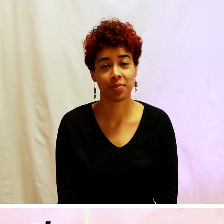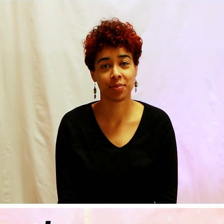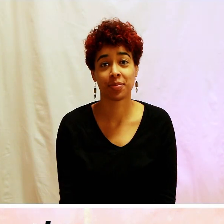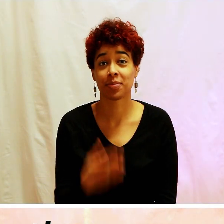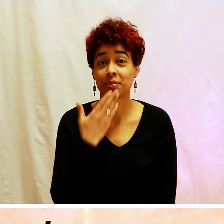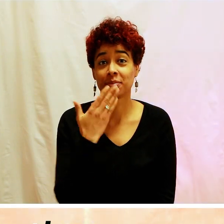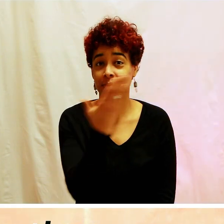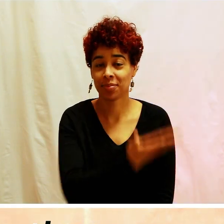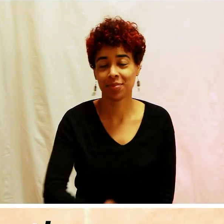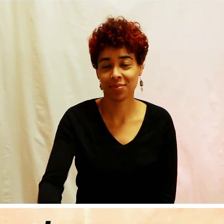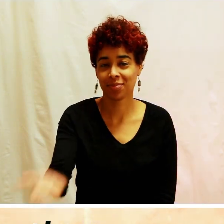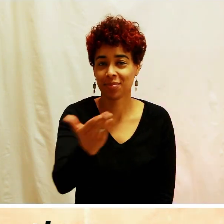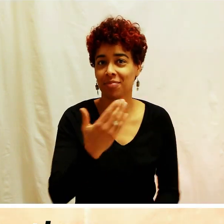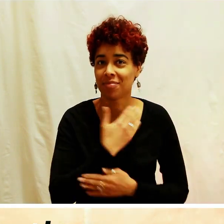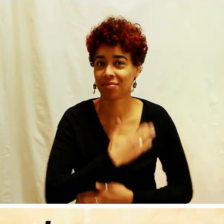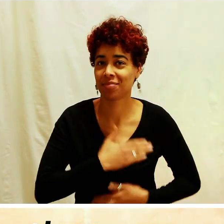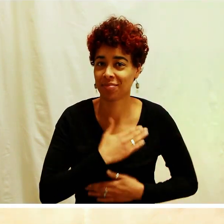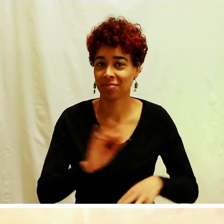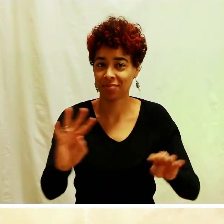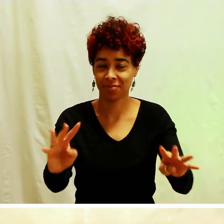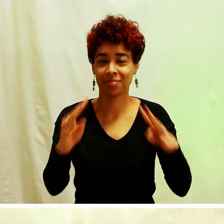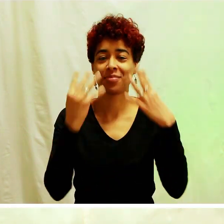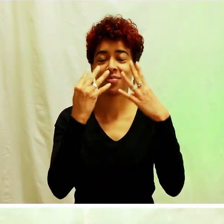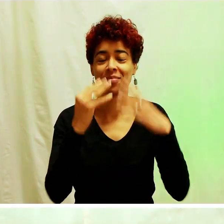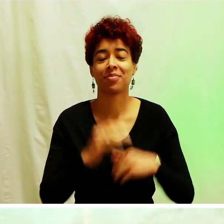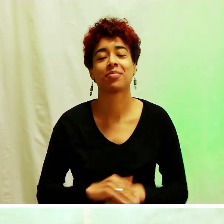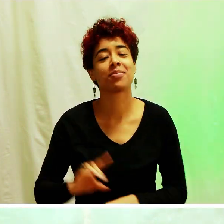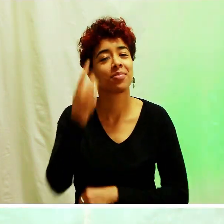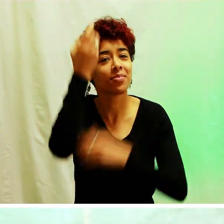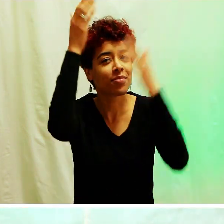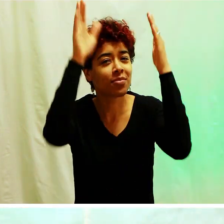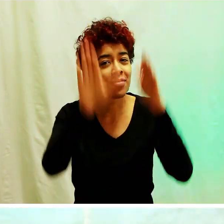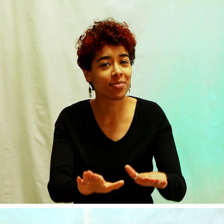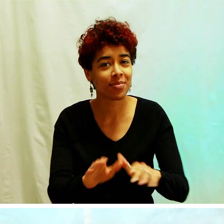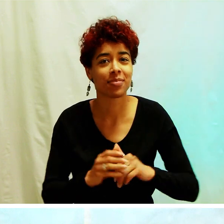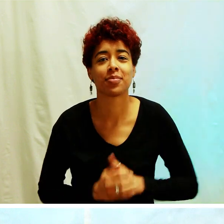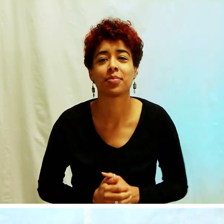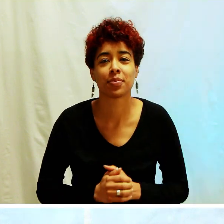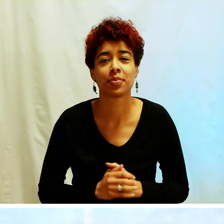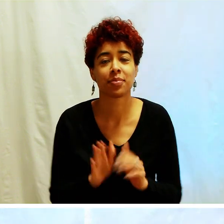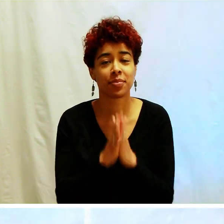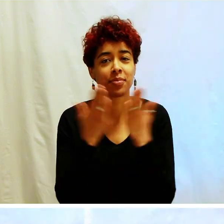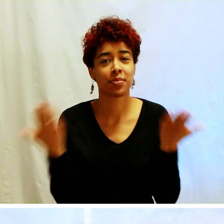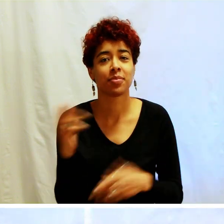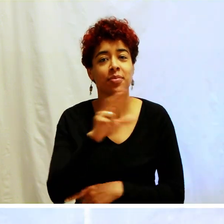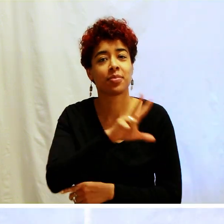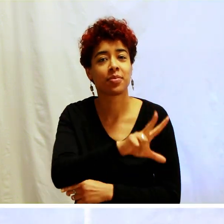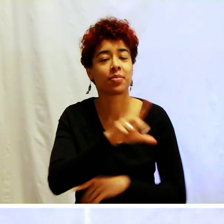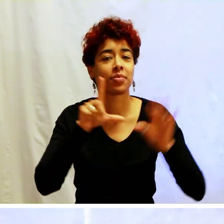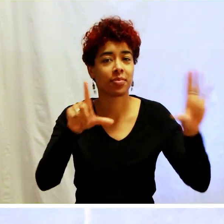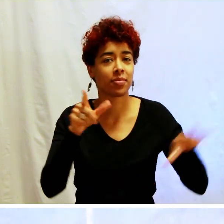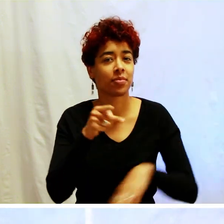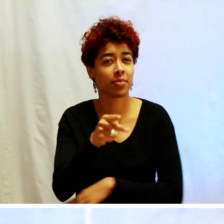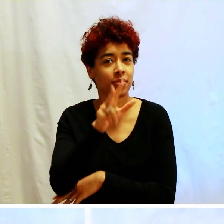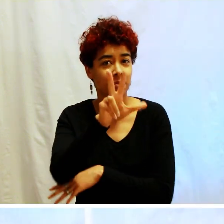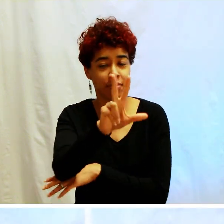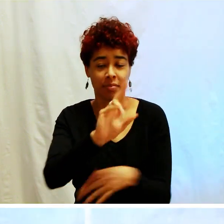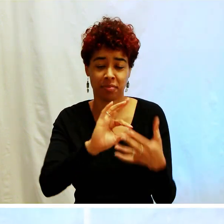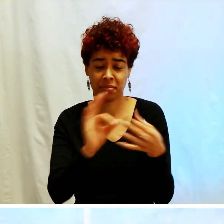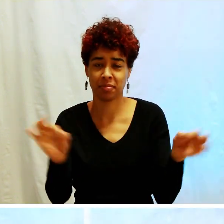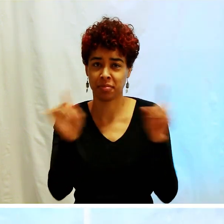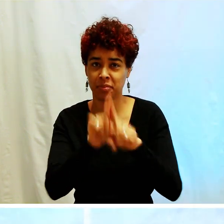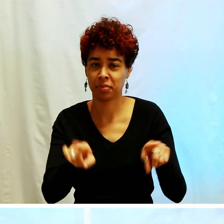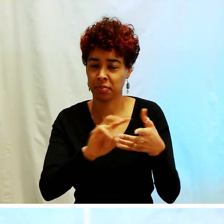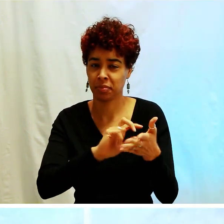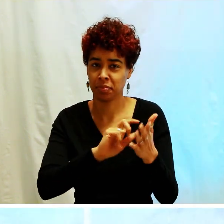Bien, bonjour à tous et à toutes, content de vous retrouver. Que Dieu vous bénisse en cette journée. Genèse 37, verset 3, toujours la même phrase, le